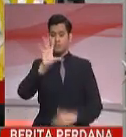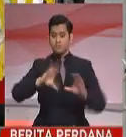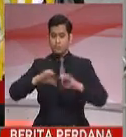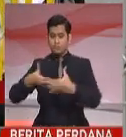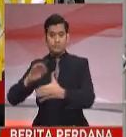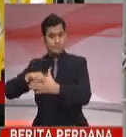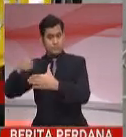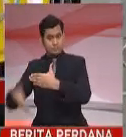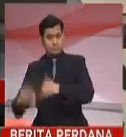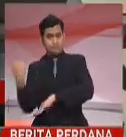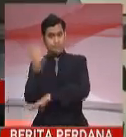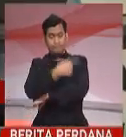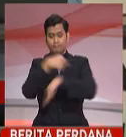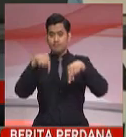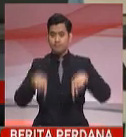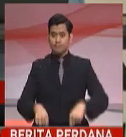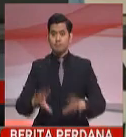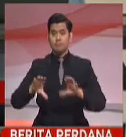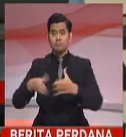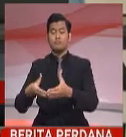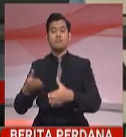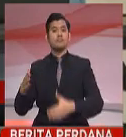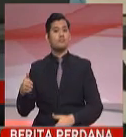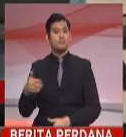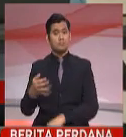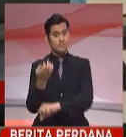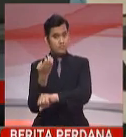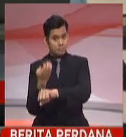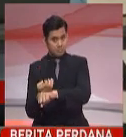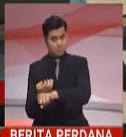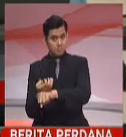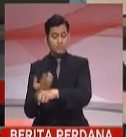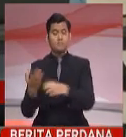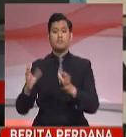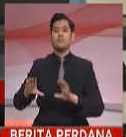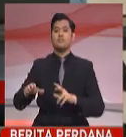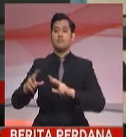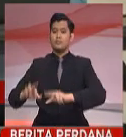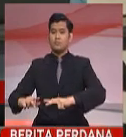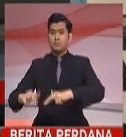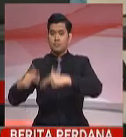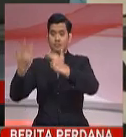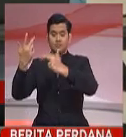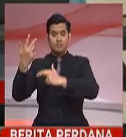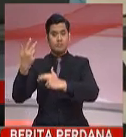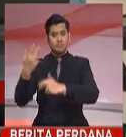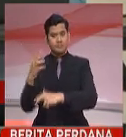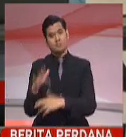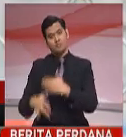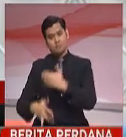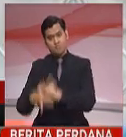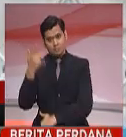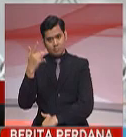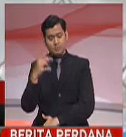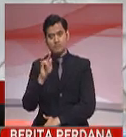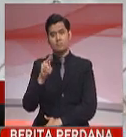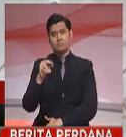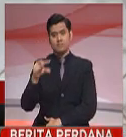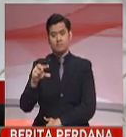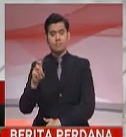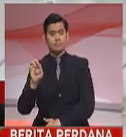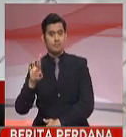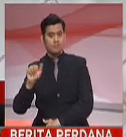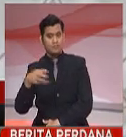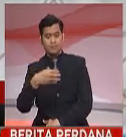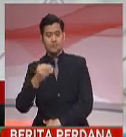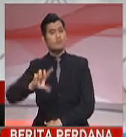istirahat tamat hari ini melibatkan plastikan emas Cluster Tampak binal awan Lembah Cluster tenun merah Cluster